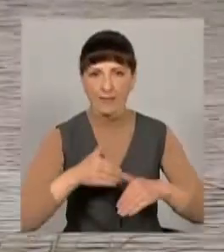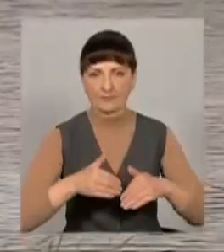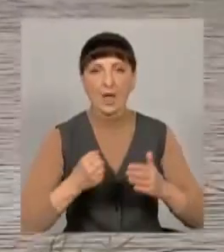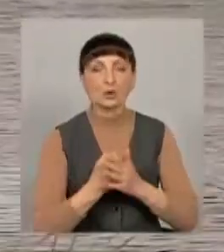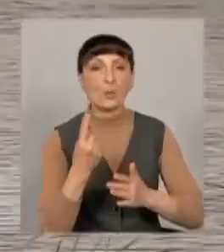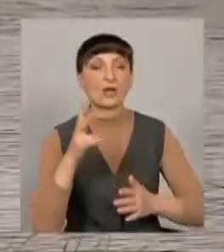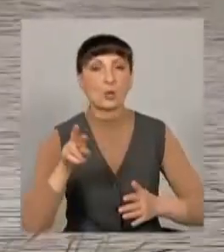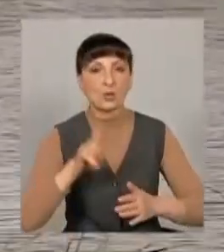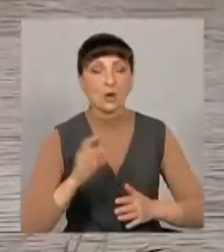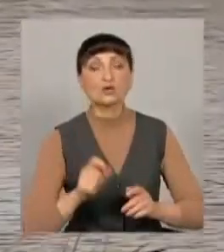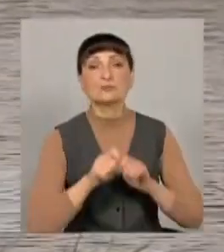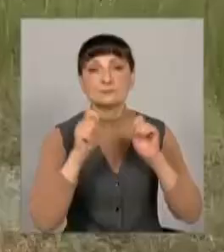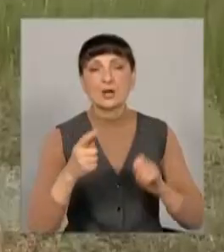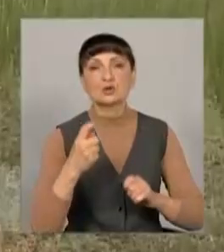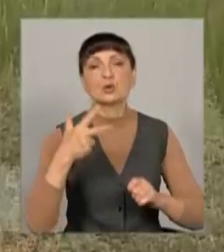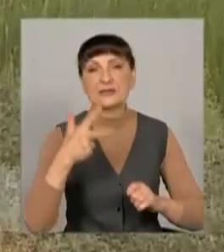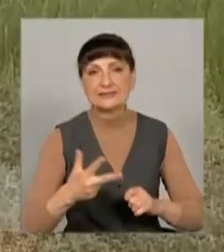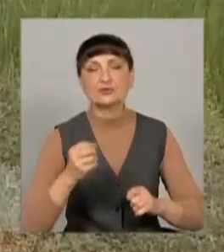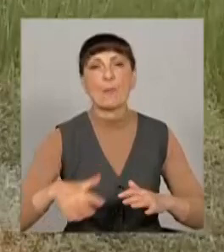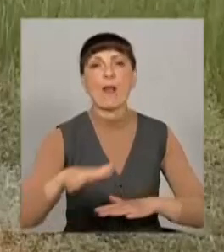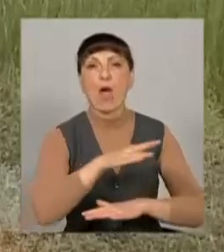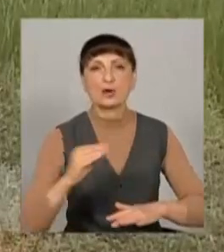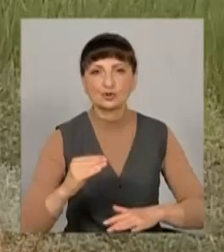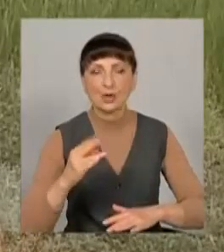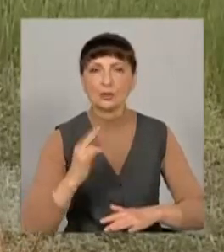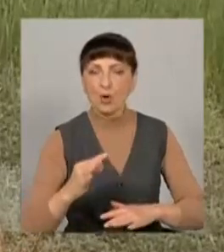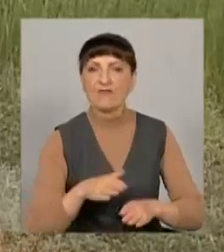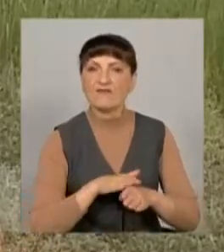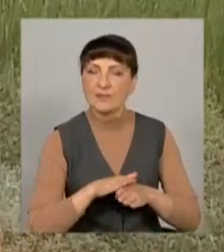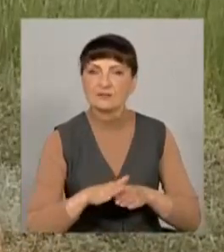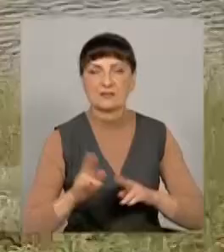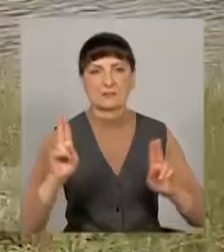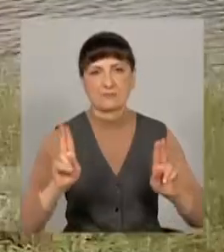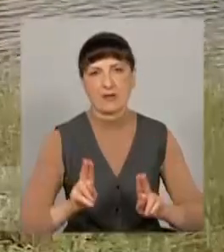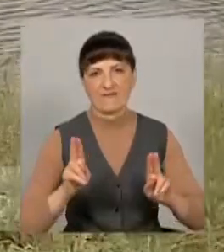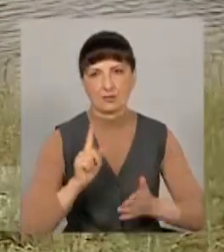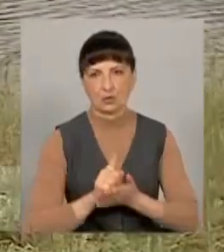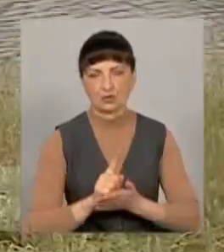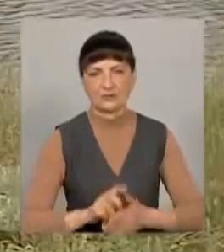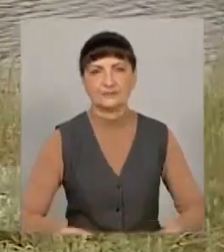1 июня запустят еще более 130 пляжей, но при условии соблюдения определенных требований.